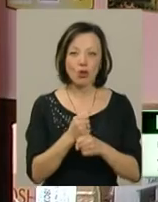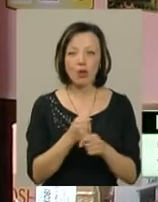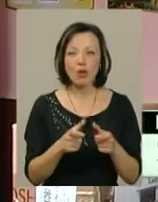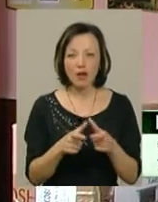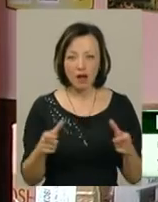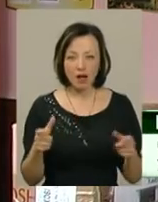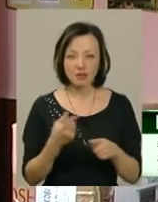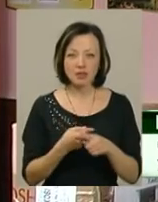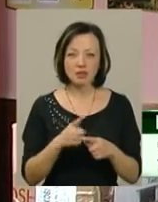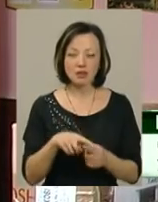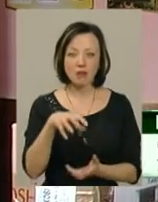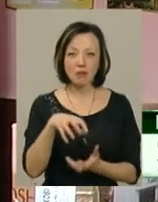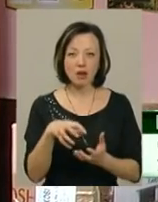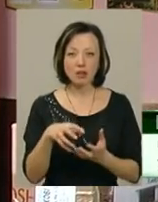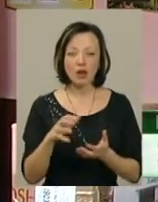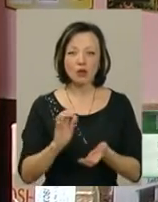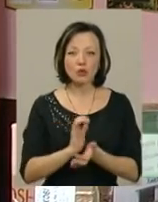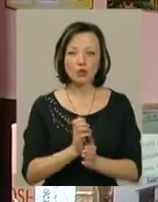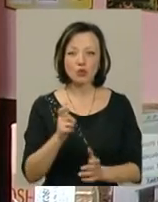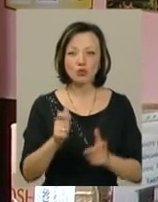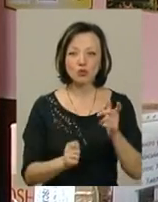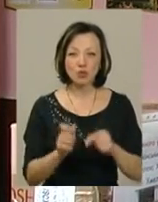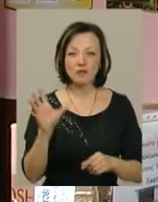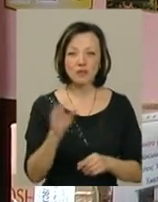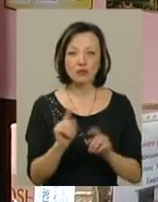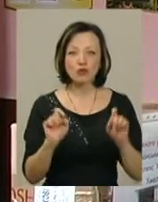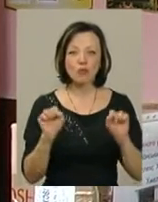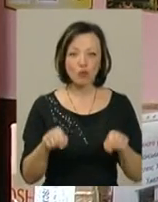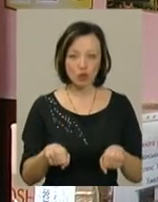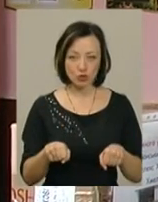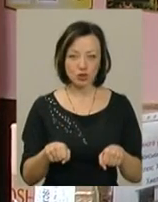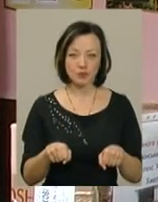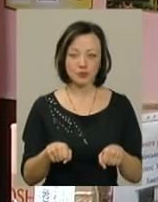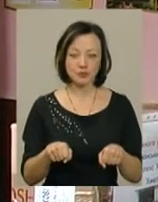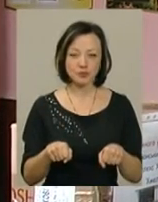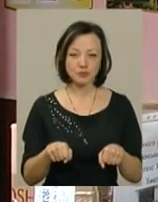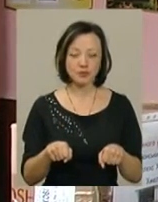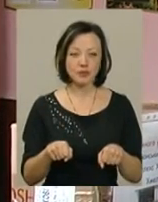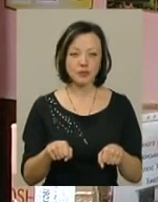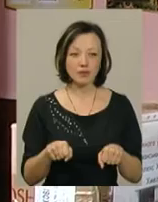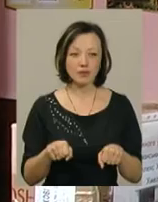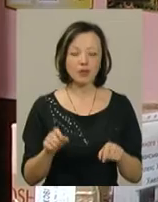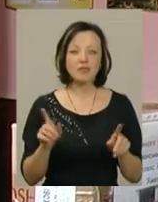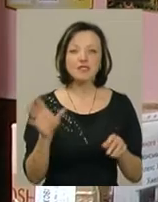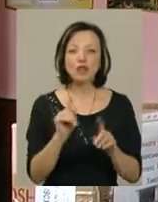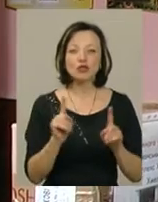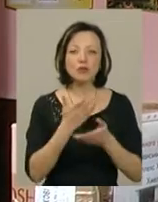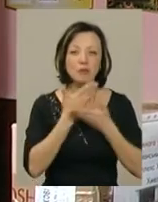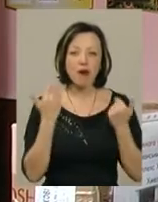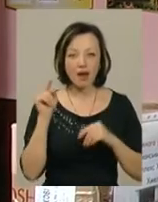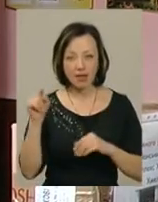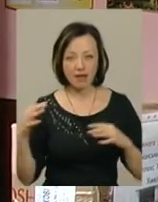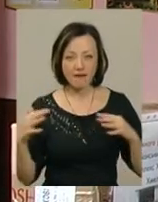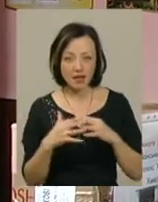це банка зущонки, це все, що можна. Це все, чого немає, вірніше, на війні, і